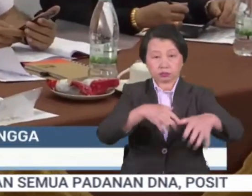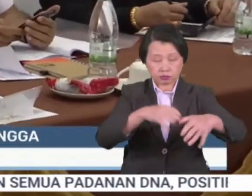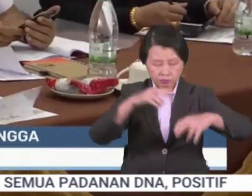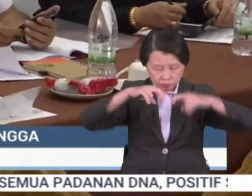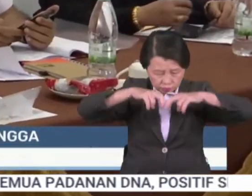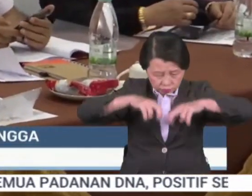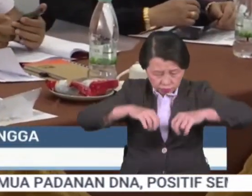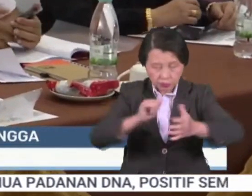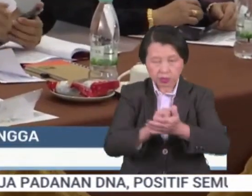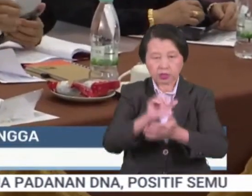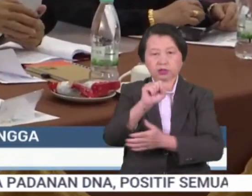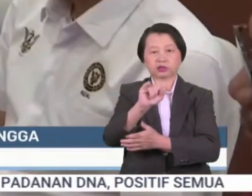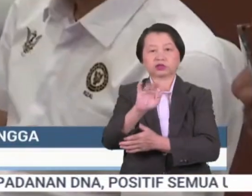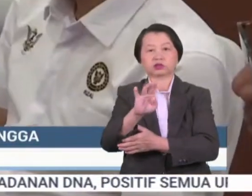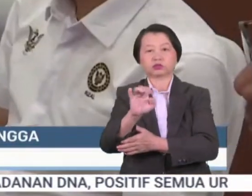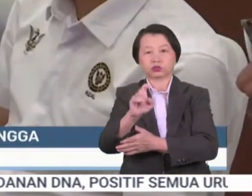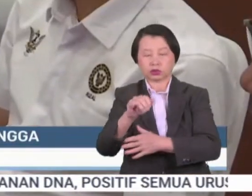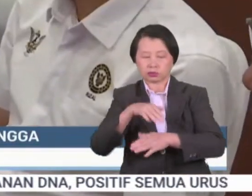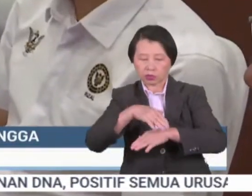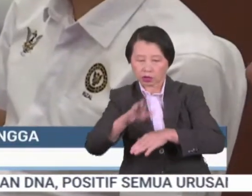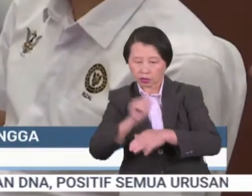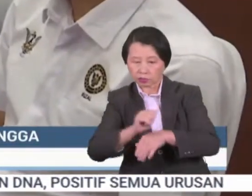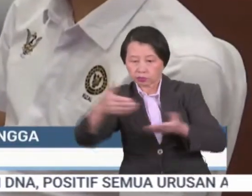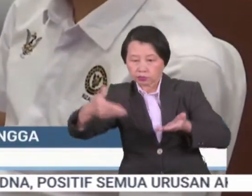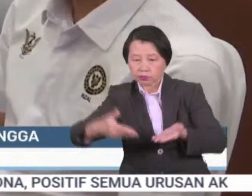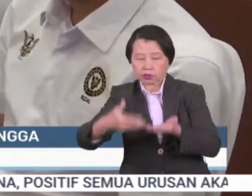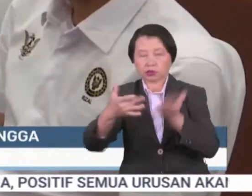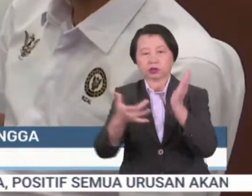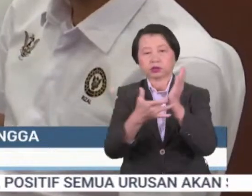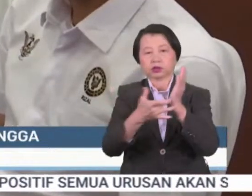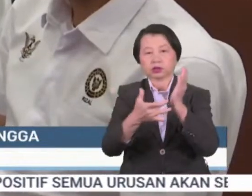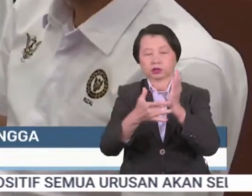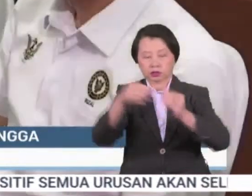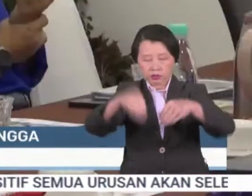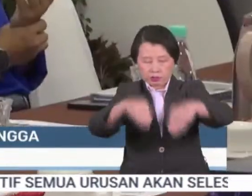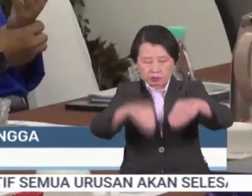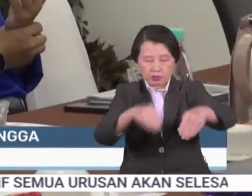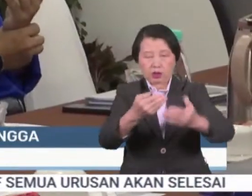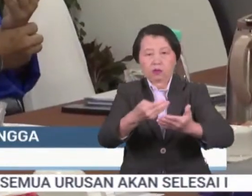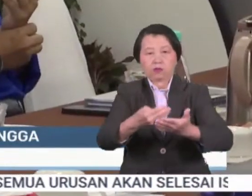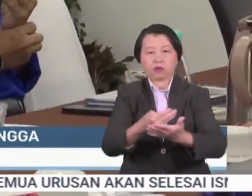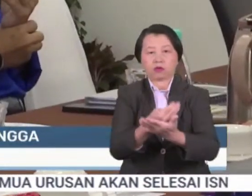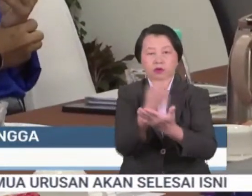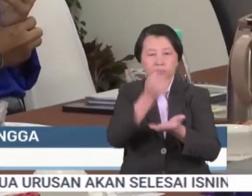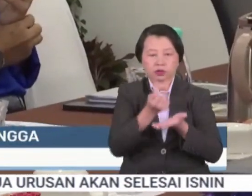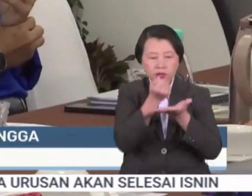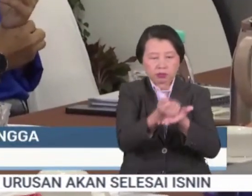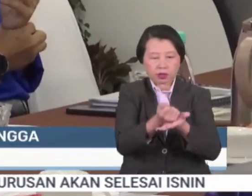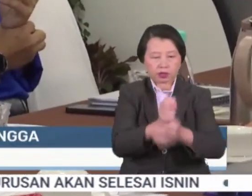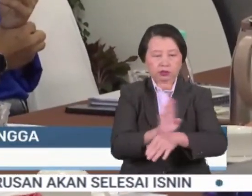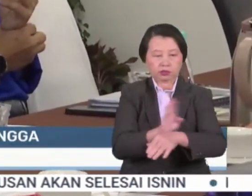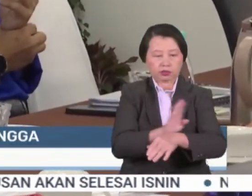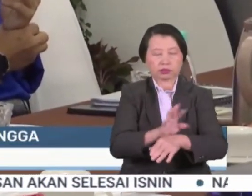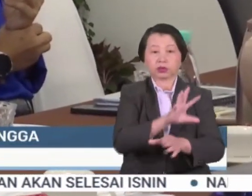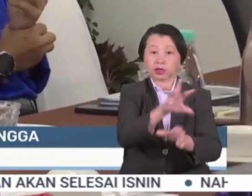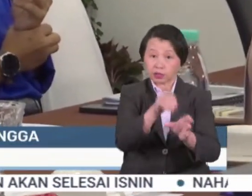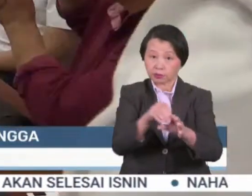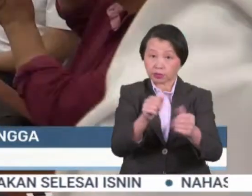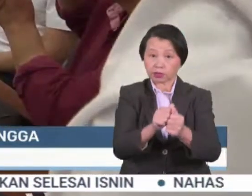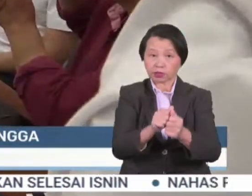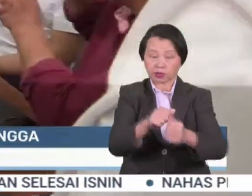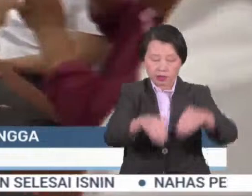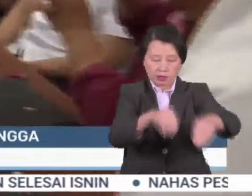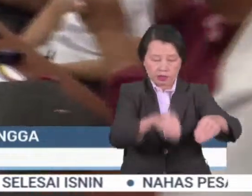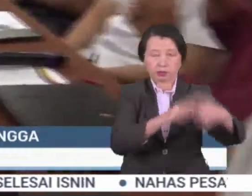lab di sebuyau bagi memantau serta memperkenalkan teknologi pertanian Moden untuk membantu Usahawan Tani yang terlibat dalam